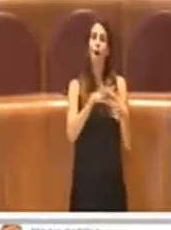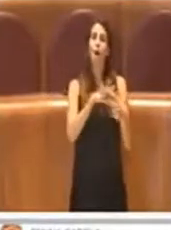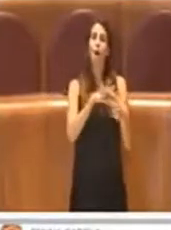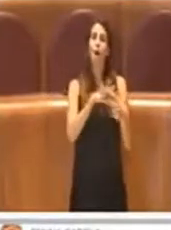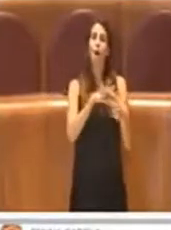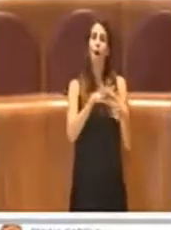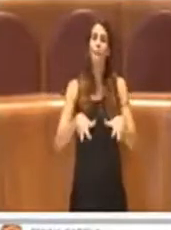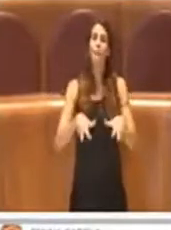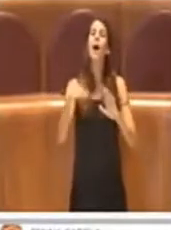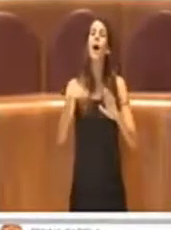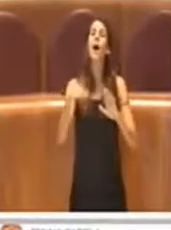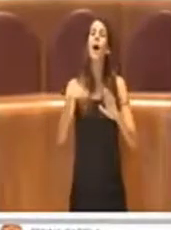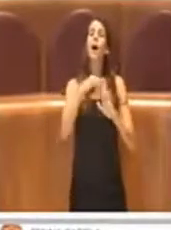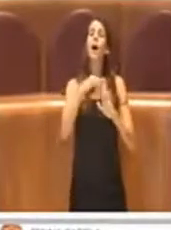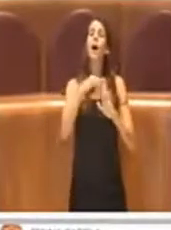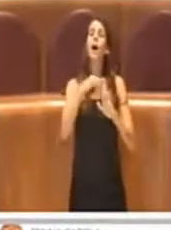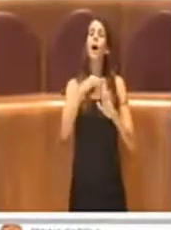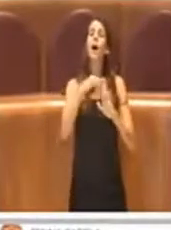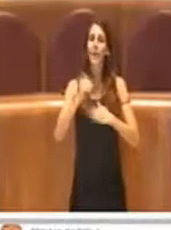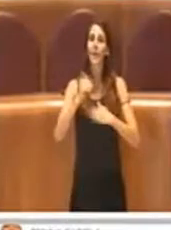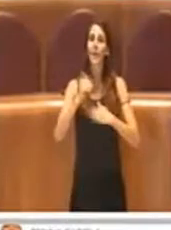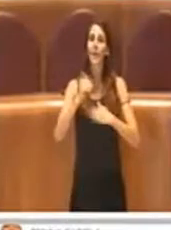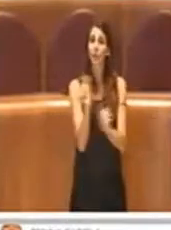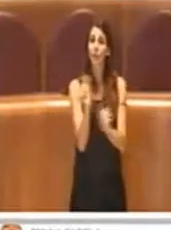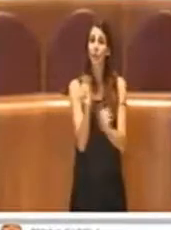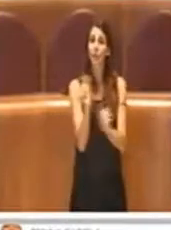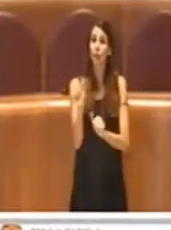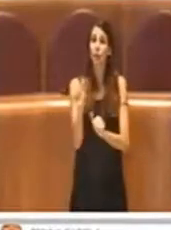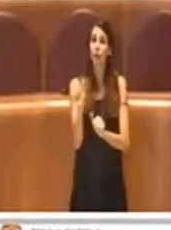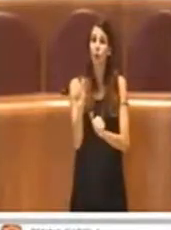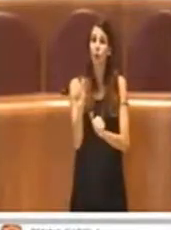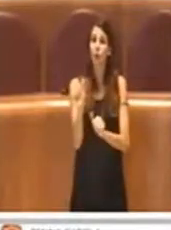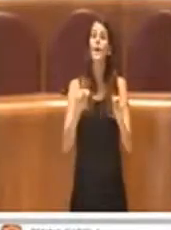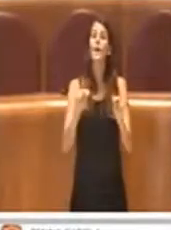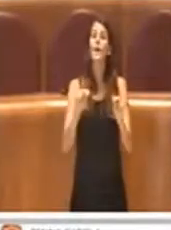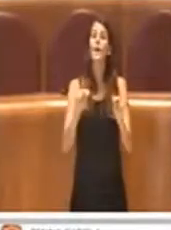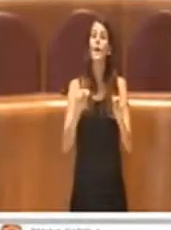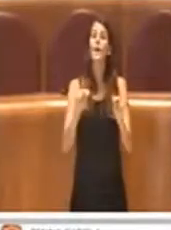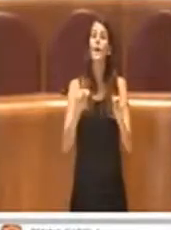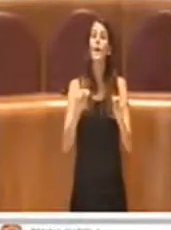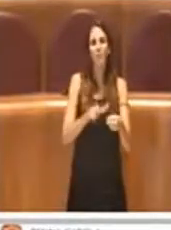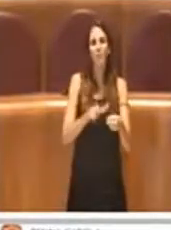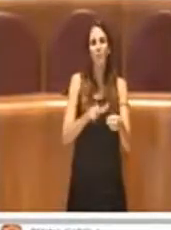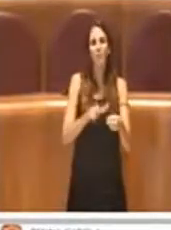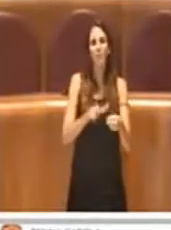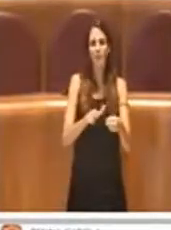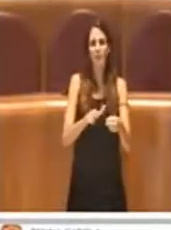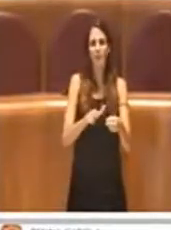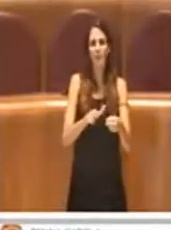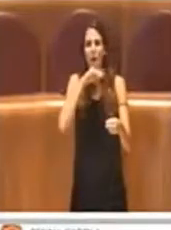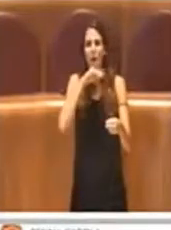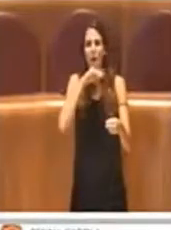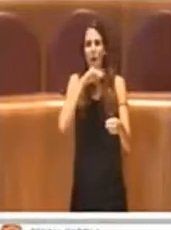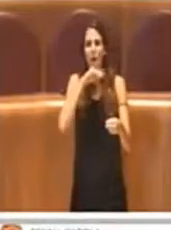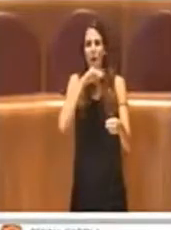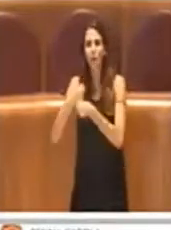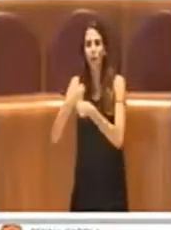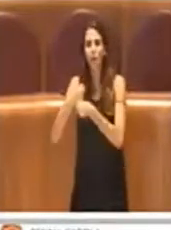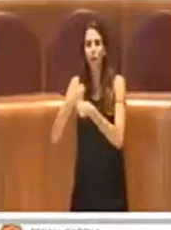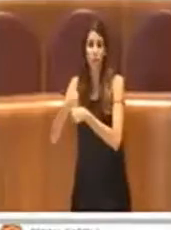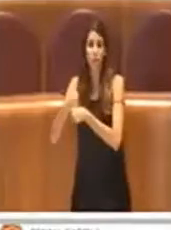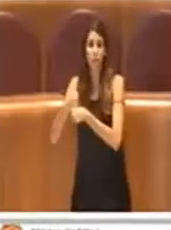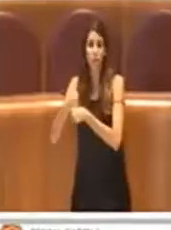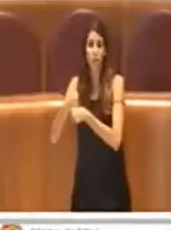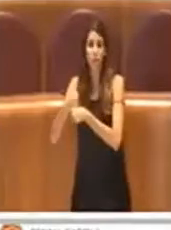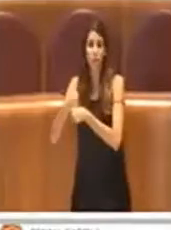regolamento edilizio, specifico solo per le nuove concessioni, perché tutte quelle già esistenti appunto vedranno analizzata la loro situazione in